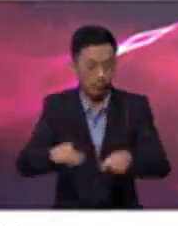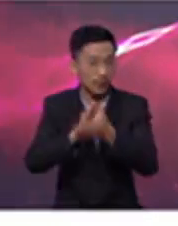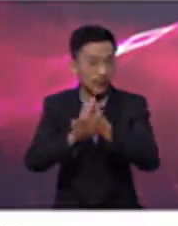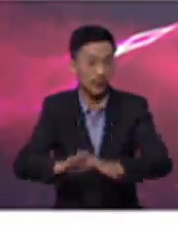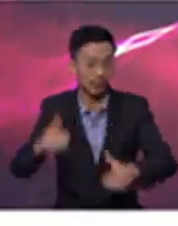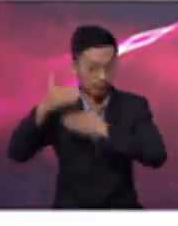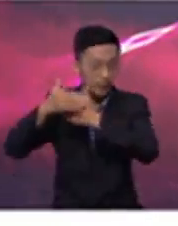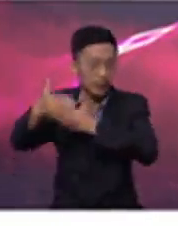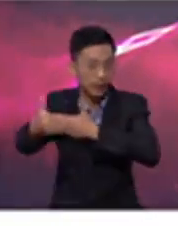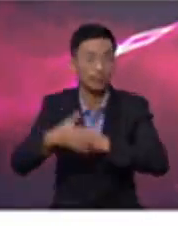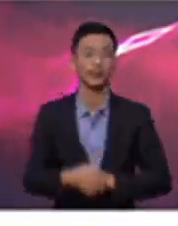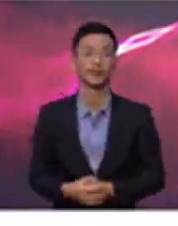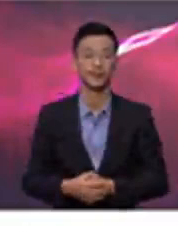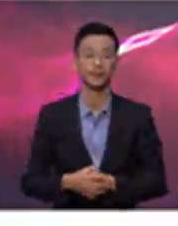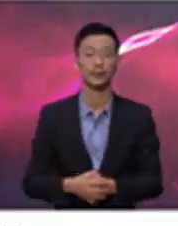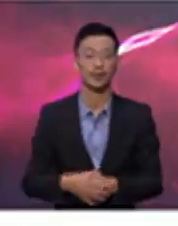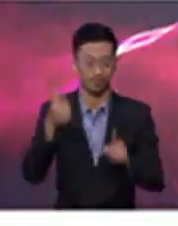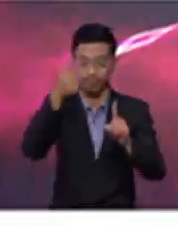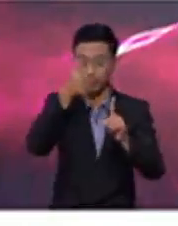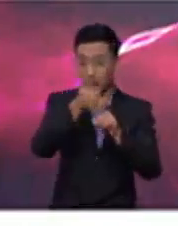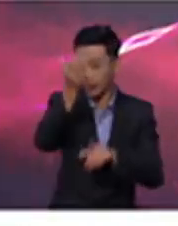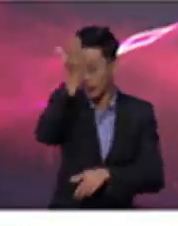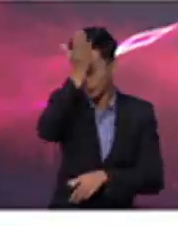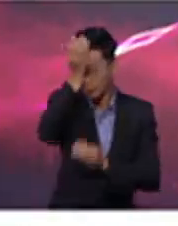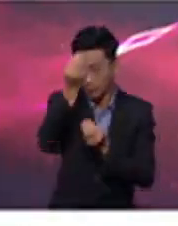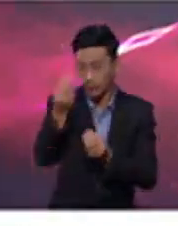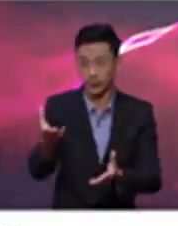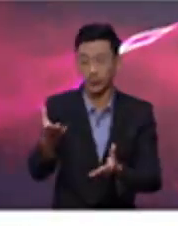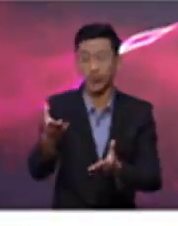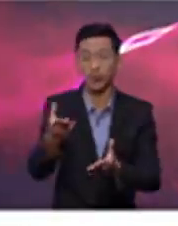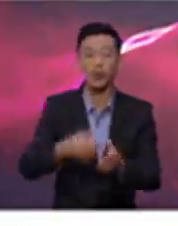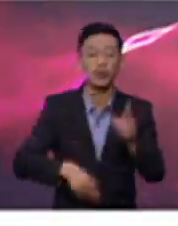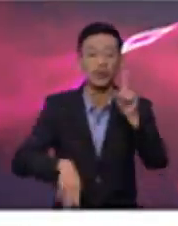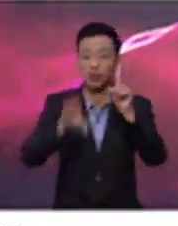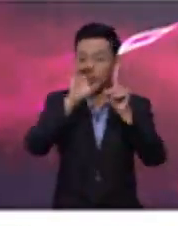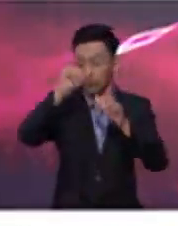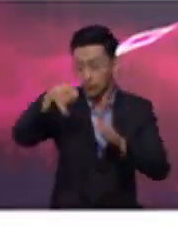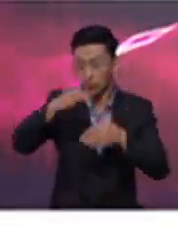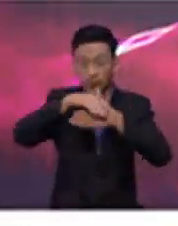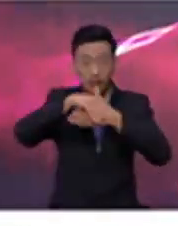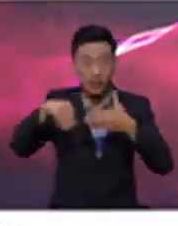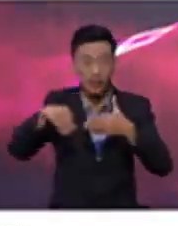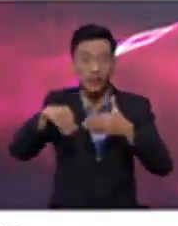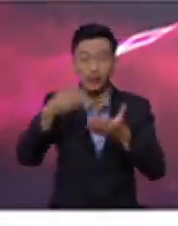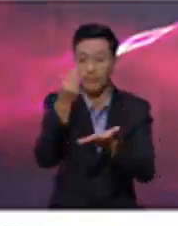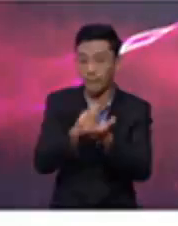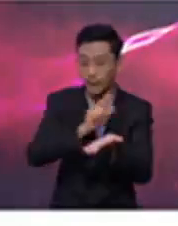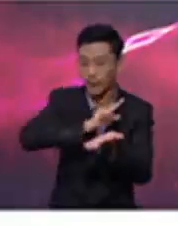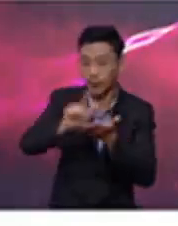titah Baginda lagi hampir R juta peruntukan telah diluluskan oleh kerajaan persekutuan